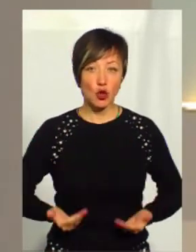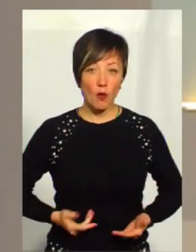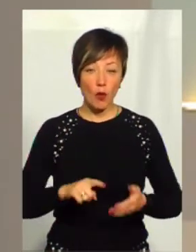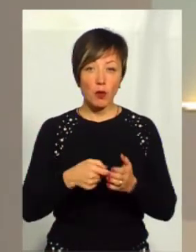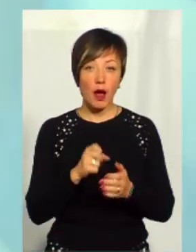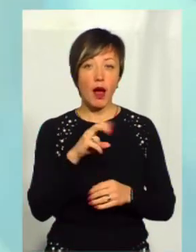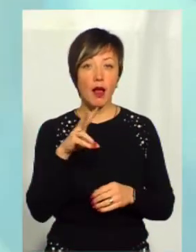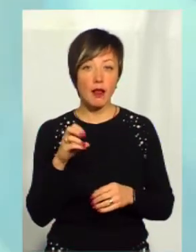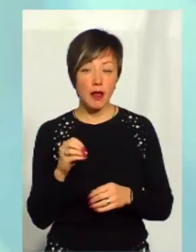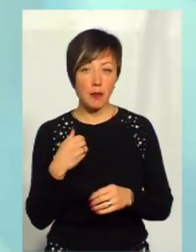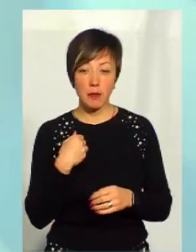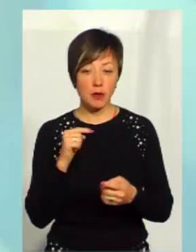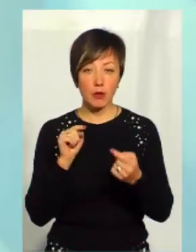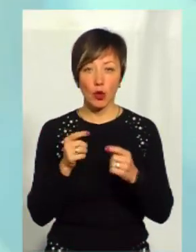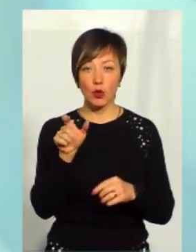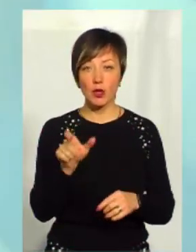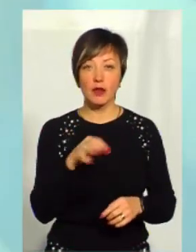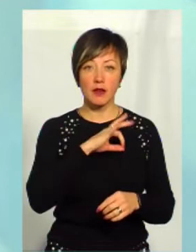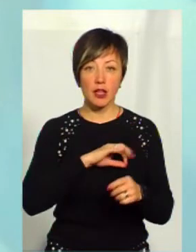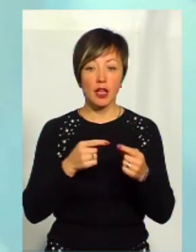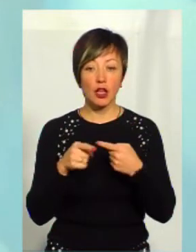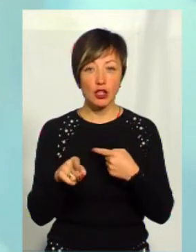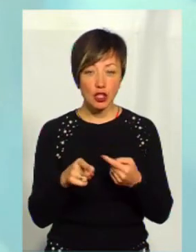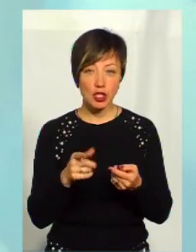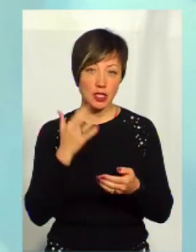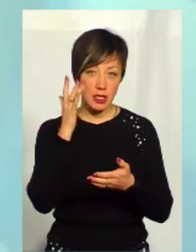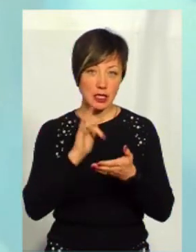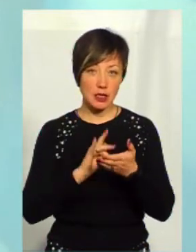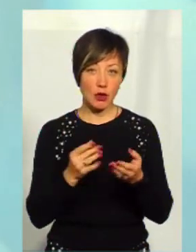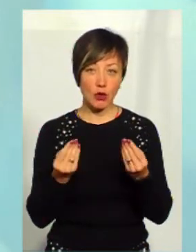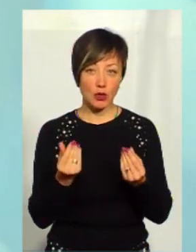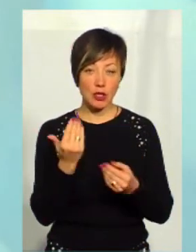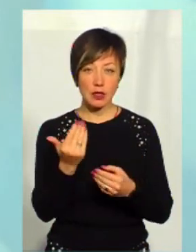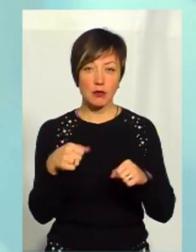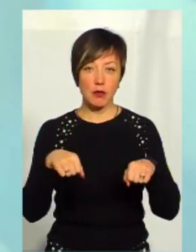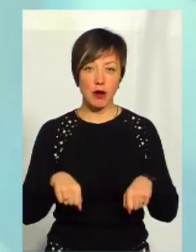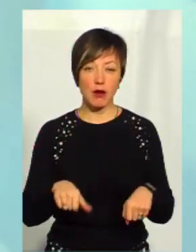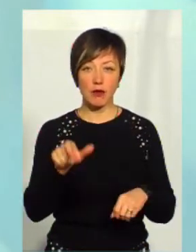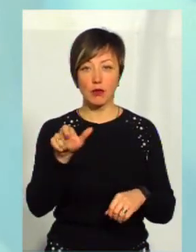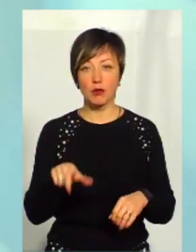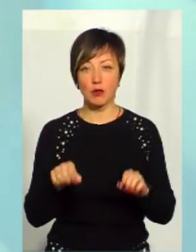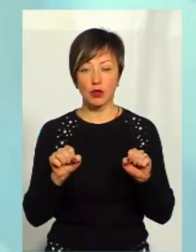разі не заперечуємо в тому, що людина використала на інші цілі ці кошти. Це право і,